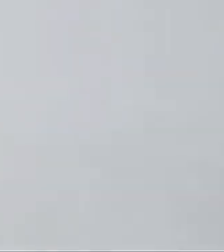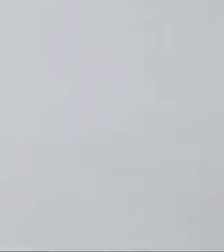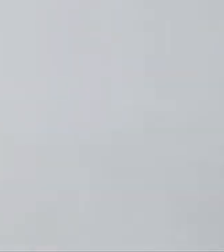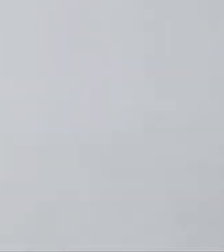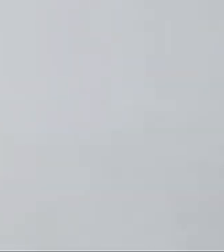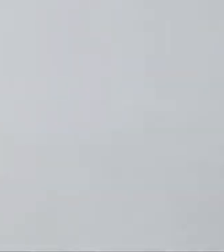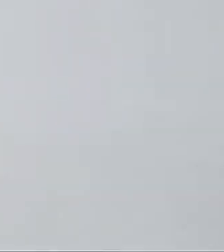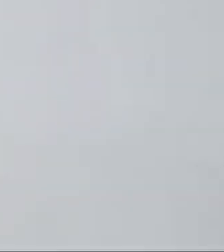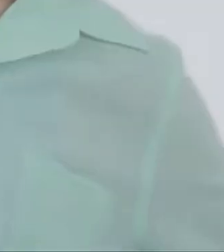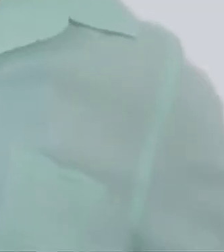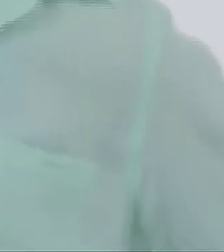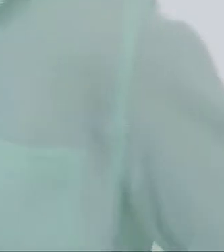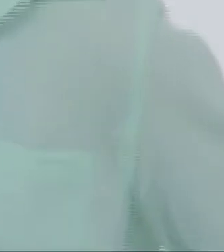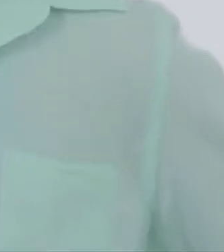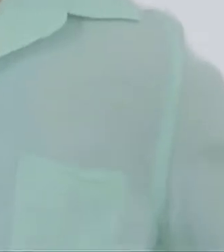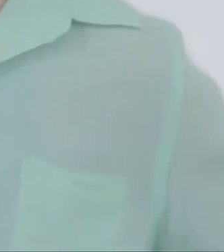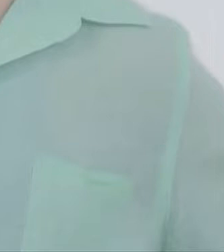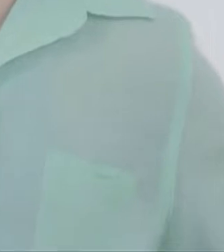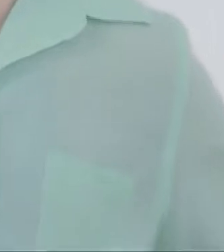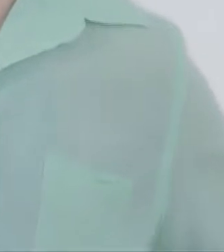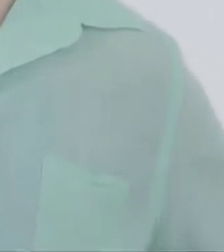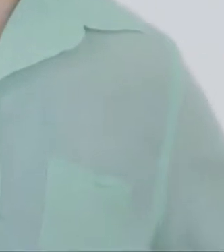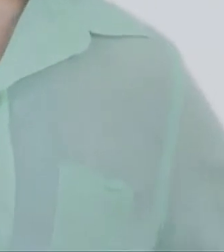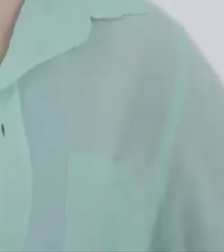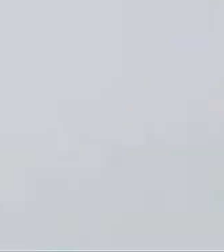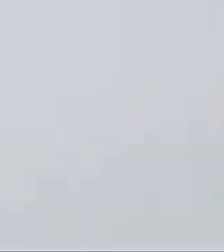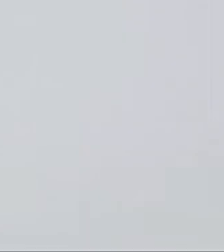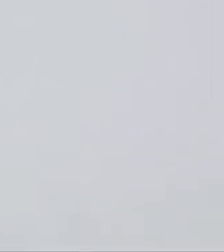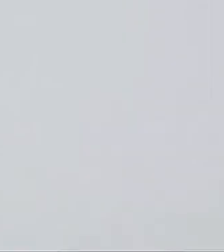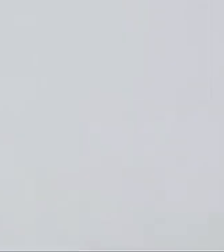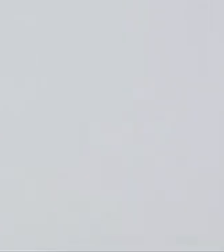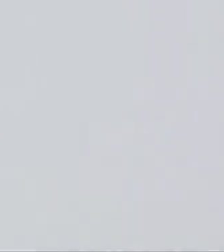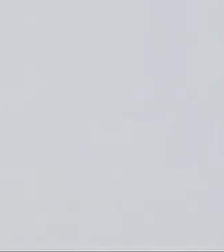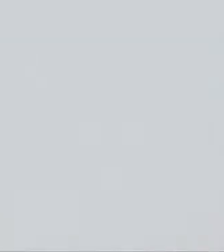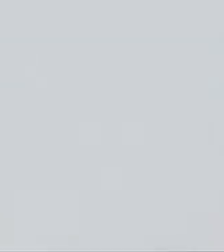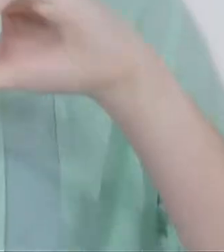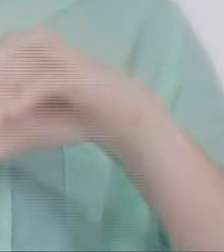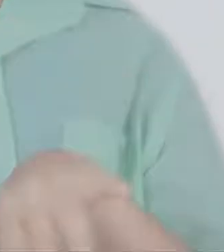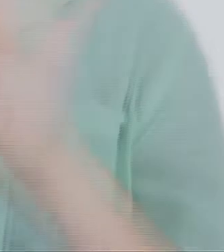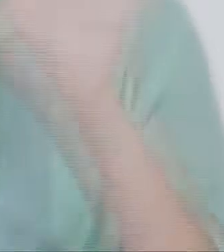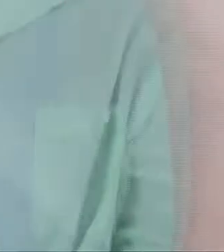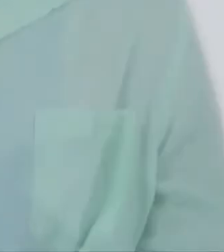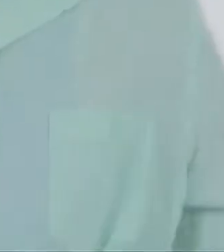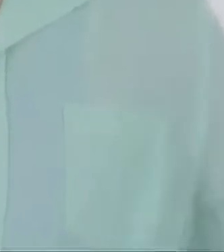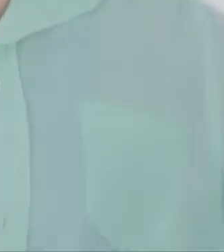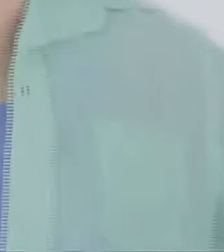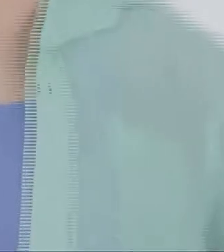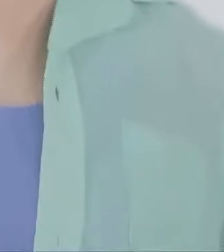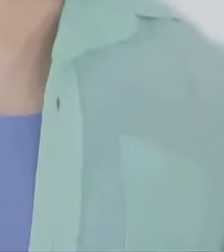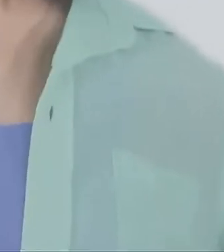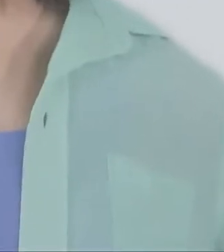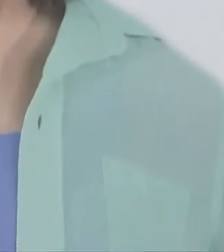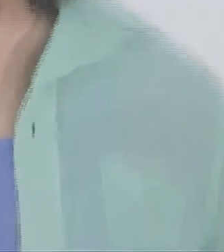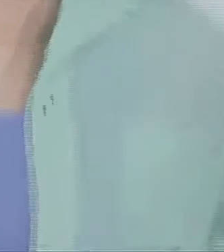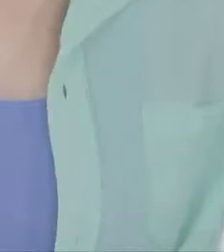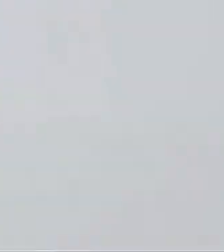G2 sejauh bencana cinta-cinta to some saat